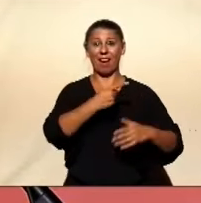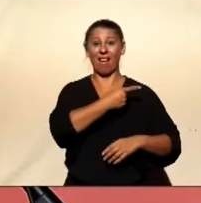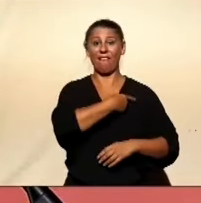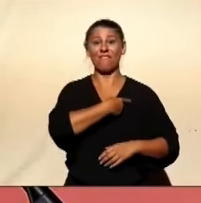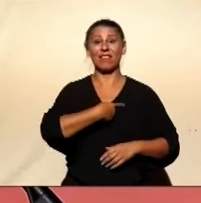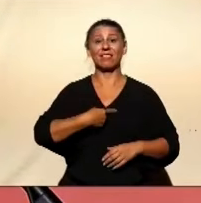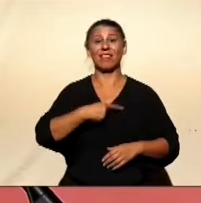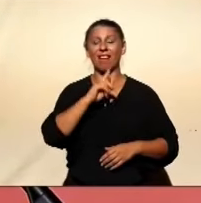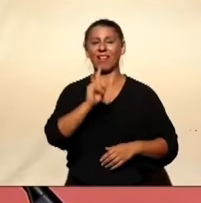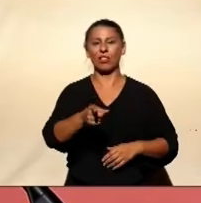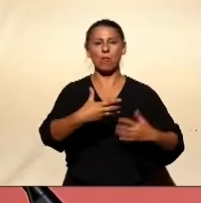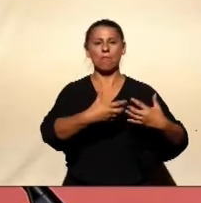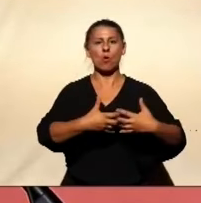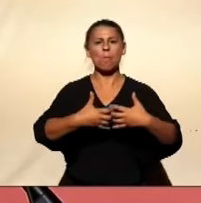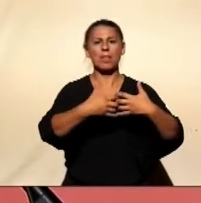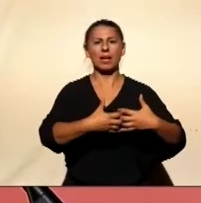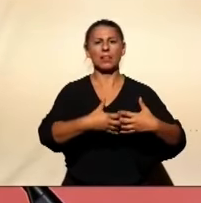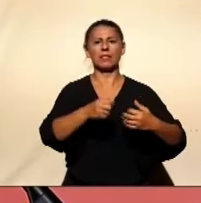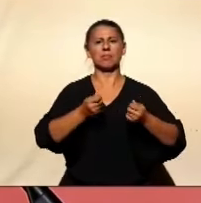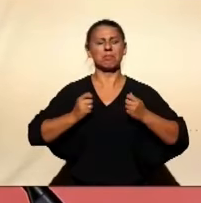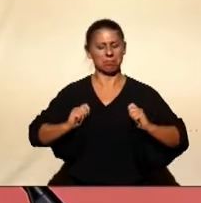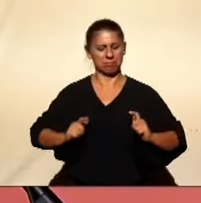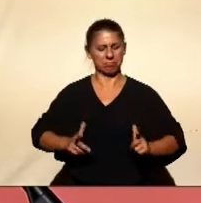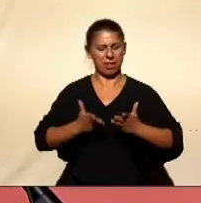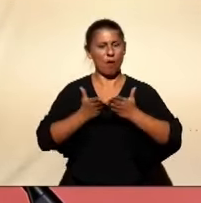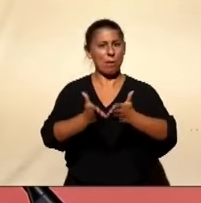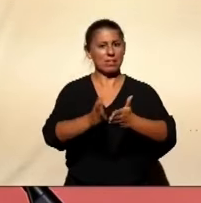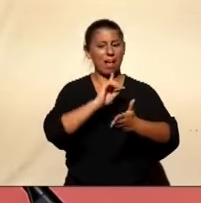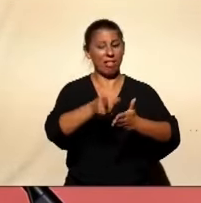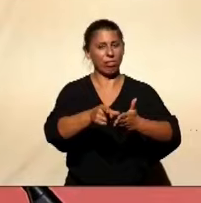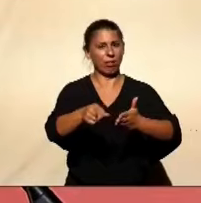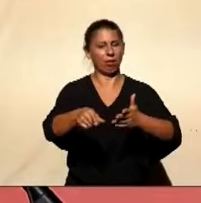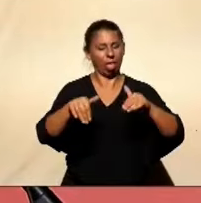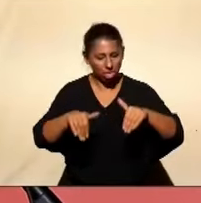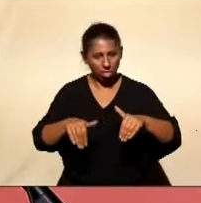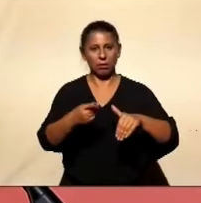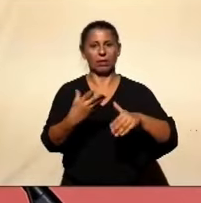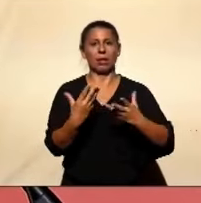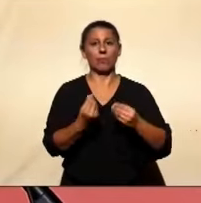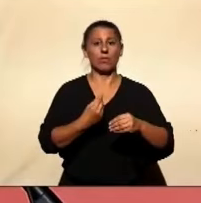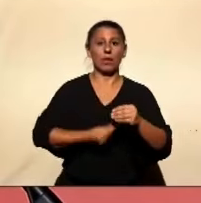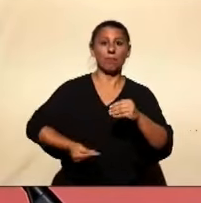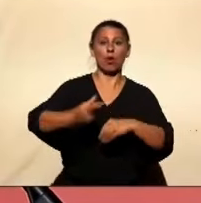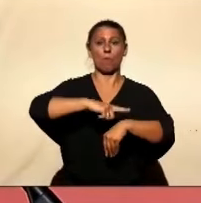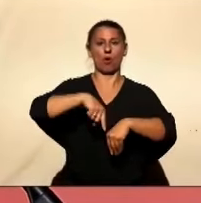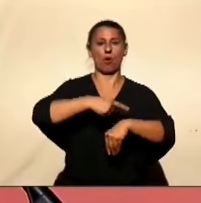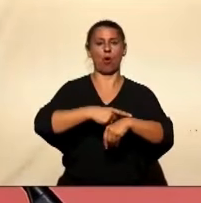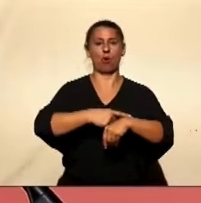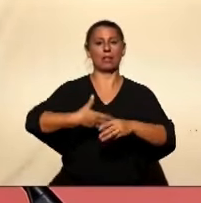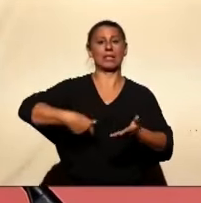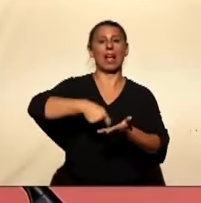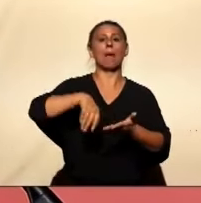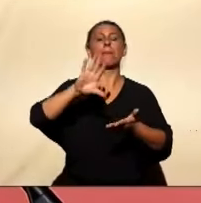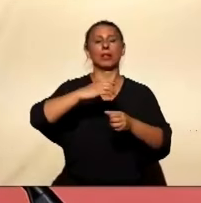αφεντικά, από τους βιομήχανους, τους εφοπλιστές που θέλουν επιπλέον ώρες απλήρωτης δουλειάς